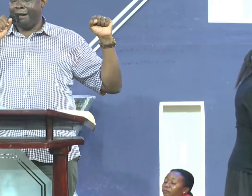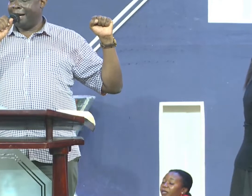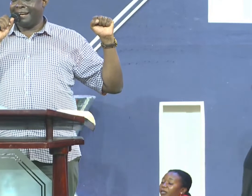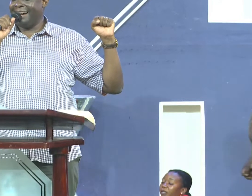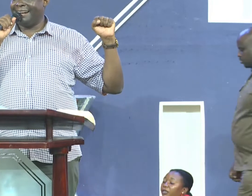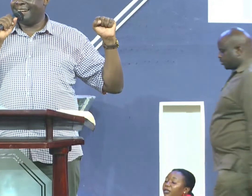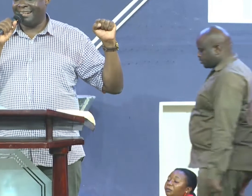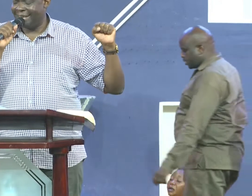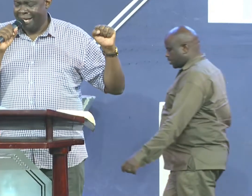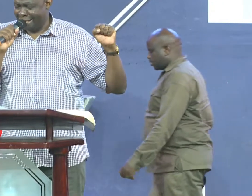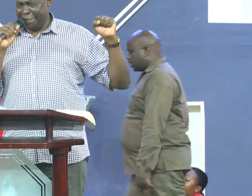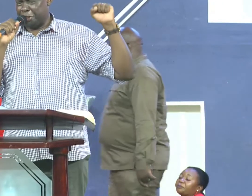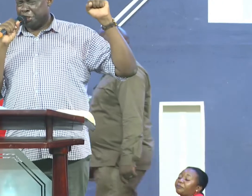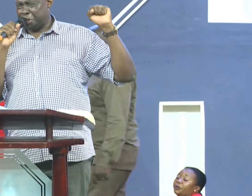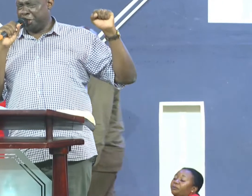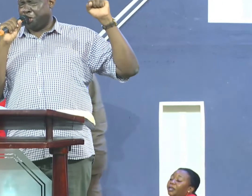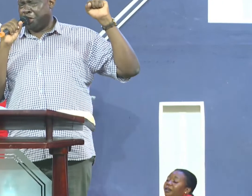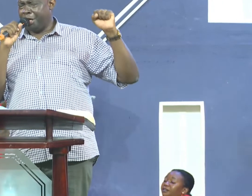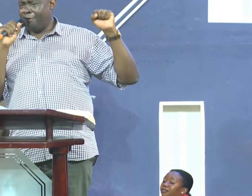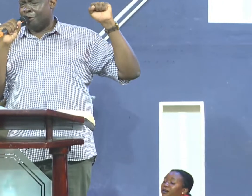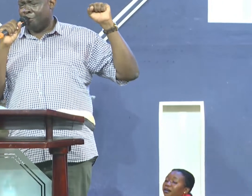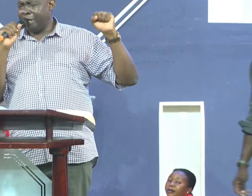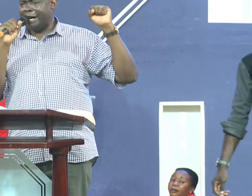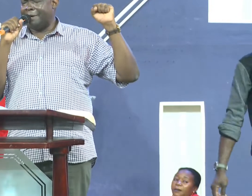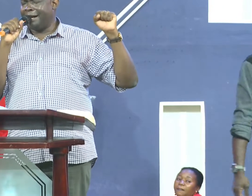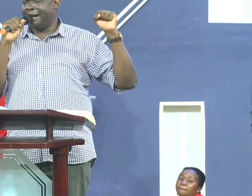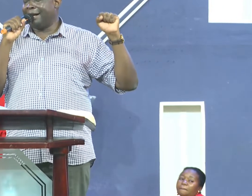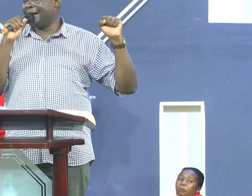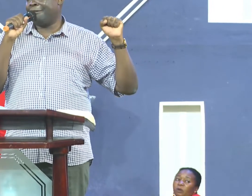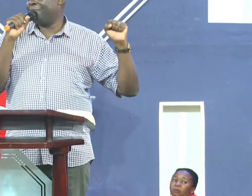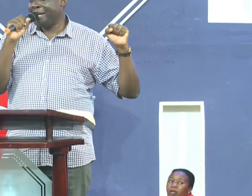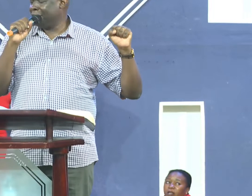ekulevu ya maka inche stichi njaulu mukama